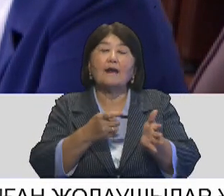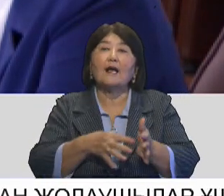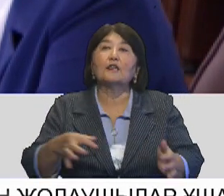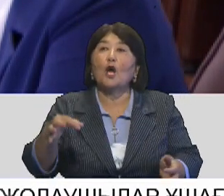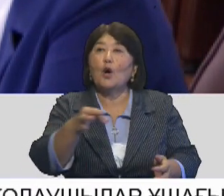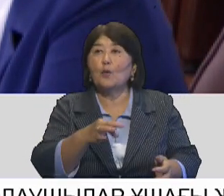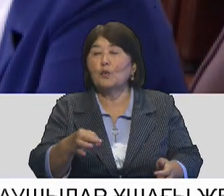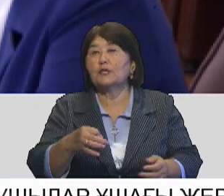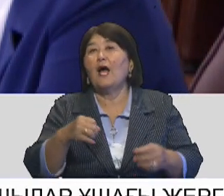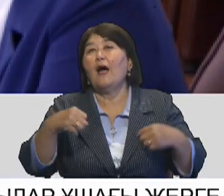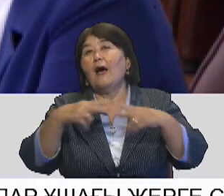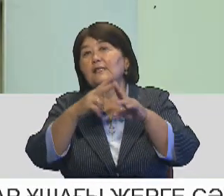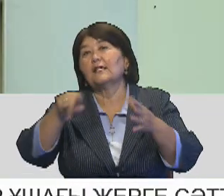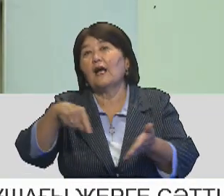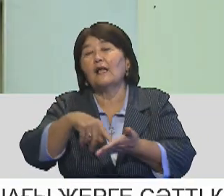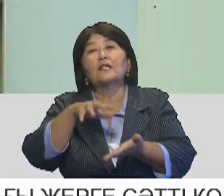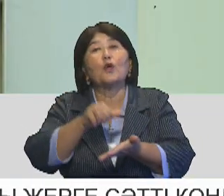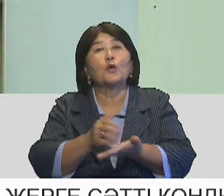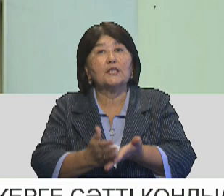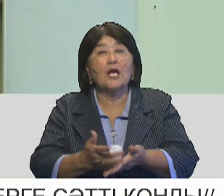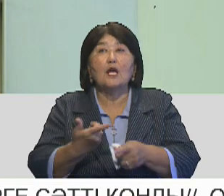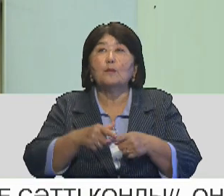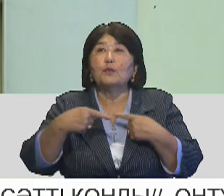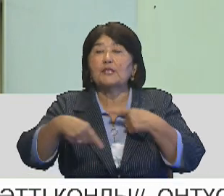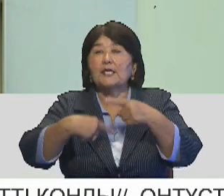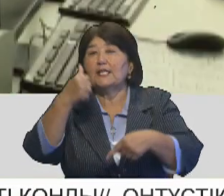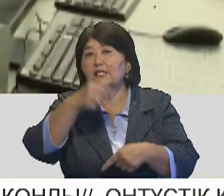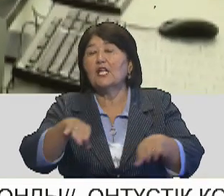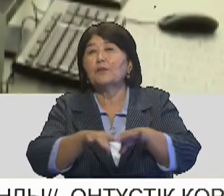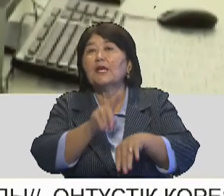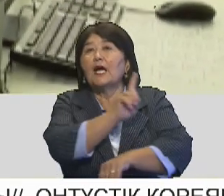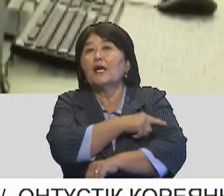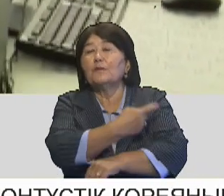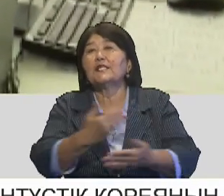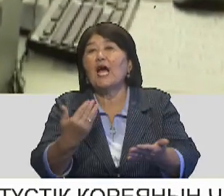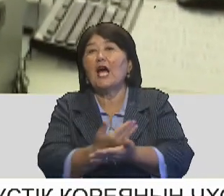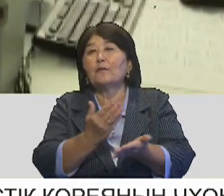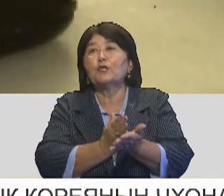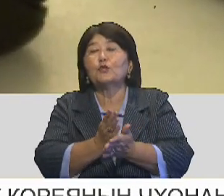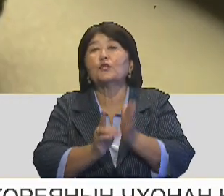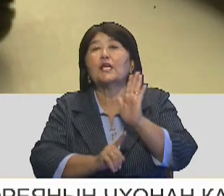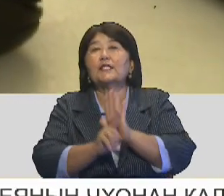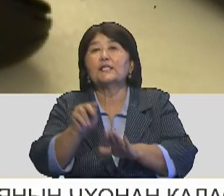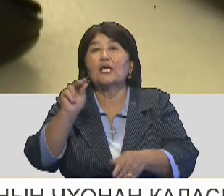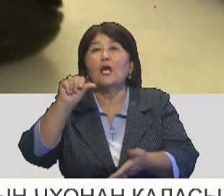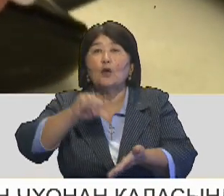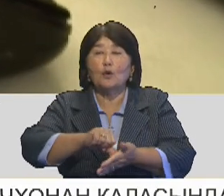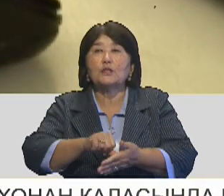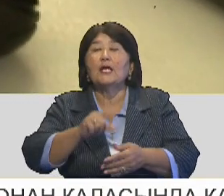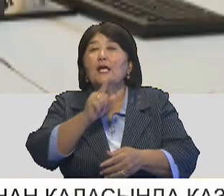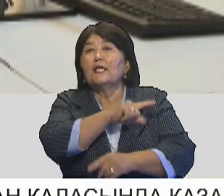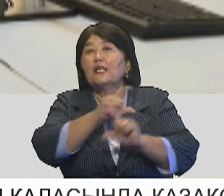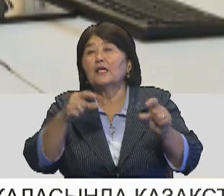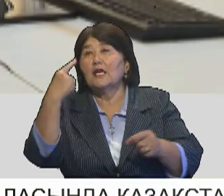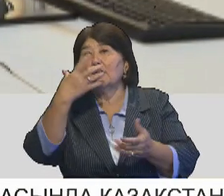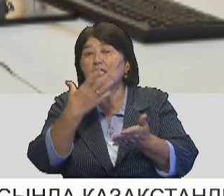мен Астана қаласында орналасқан. Бұдан бөлек келесі жылы бірыңғай медициналық ақпараттық жүйе іске қосылады. Әрі емханаларда жеке басты Face